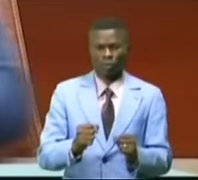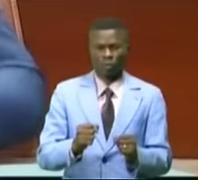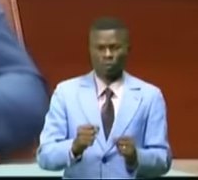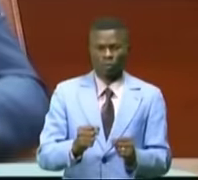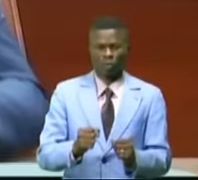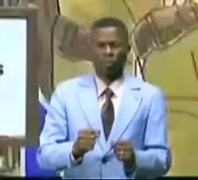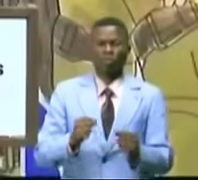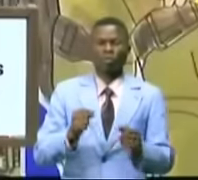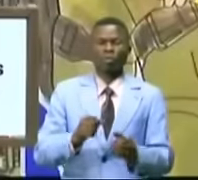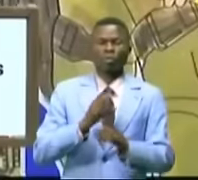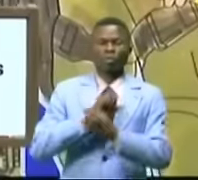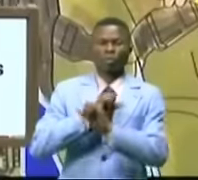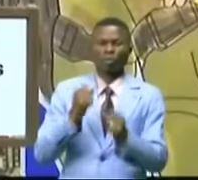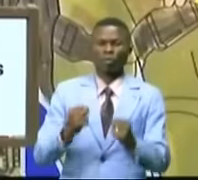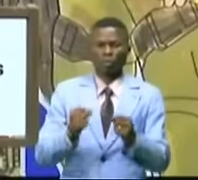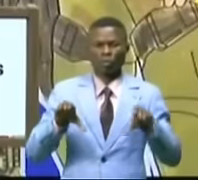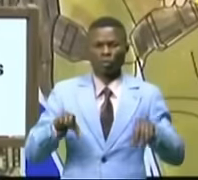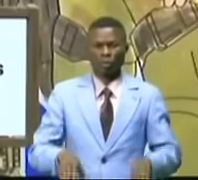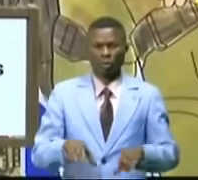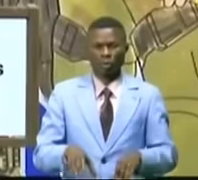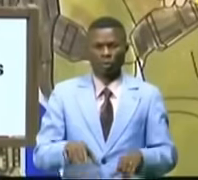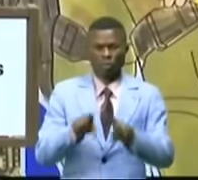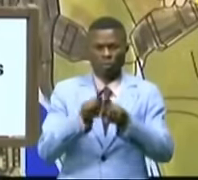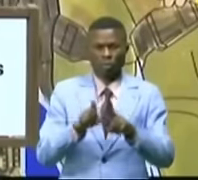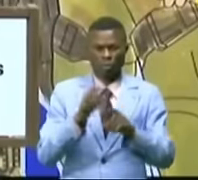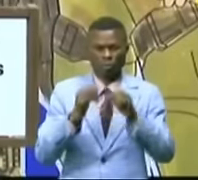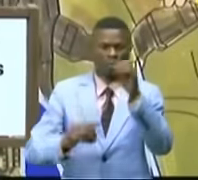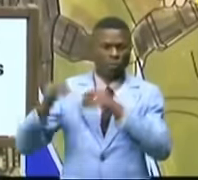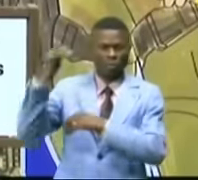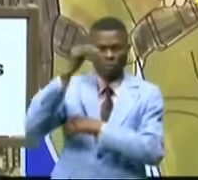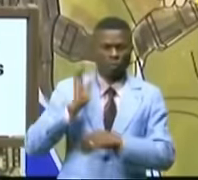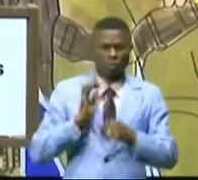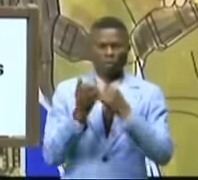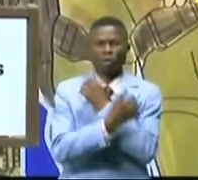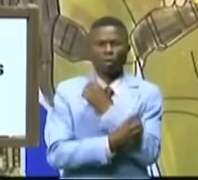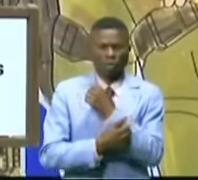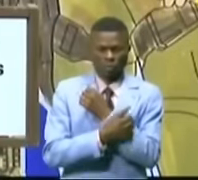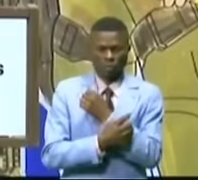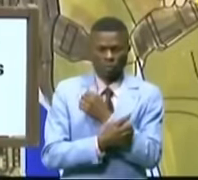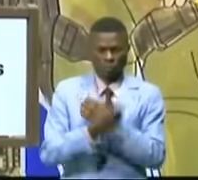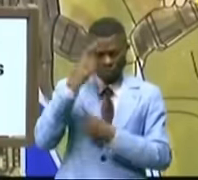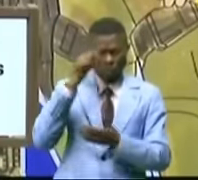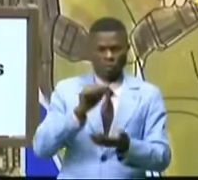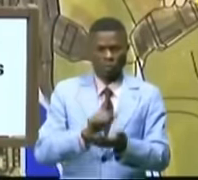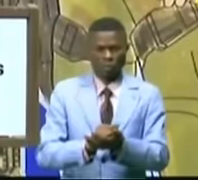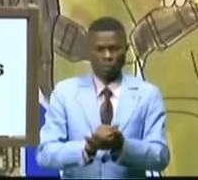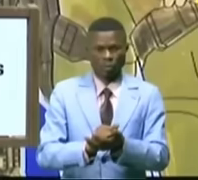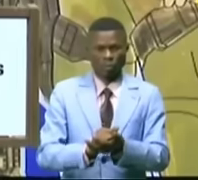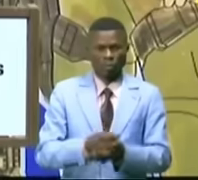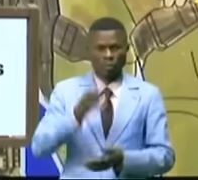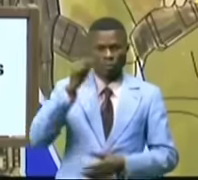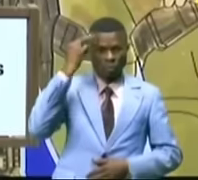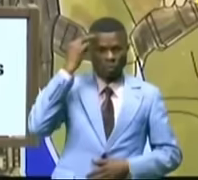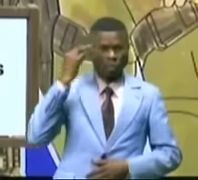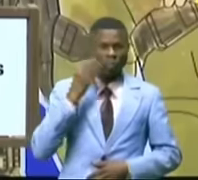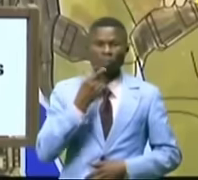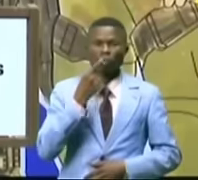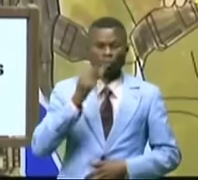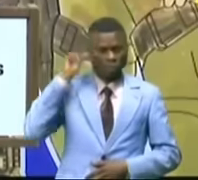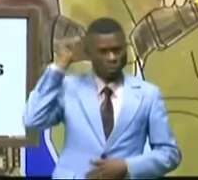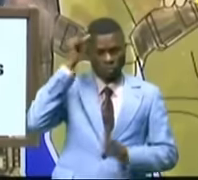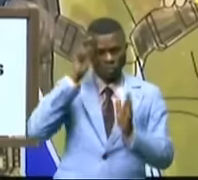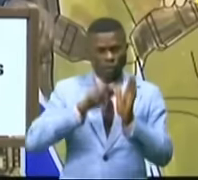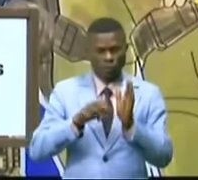l'intégrité de notre territoire et la souveraineté de notre pays. À cet effet, il a indiqué que le gouvernement